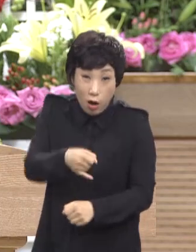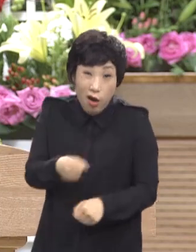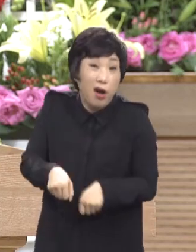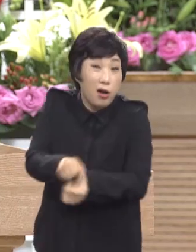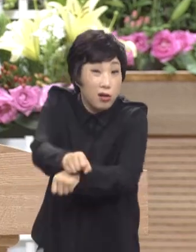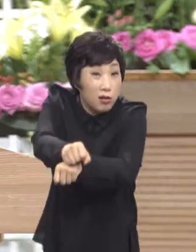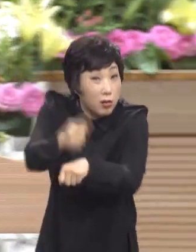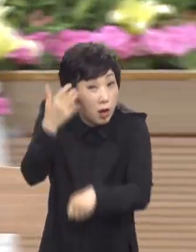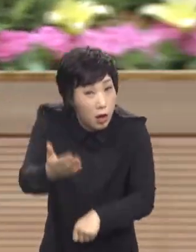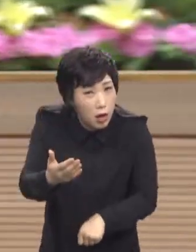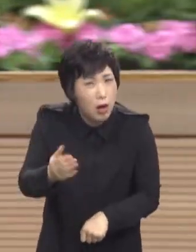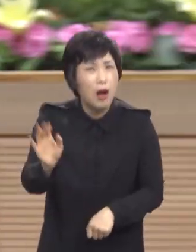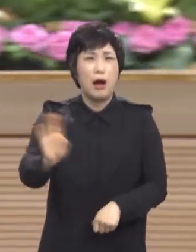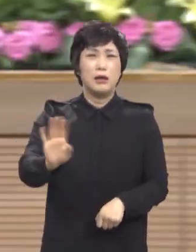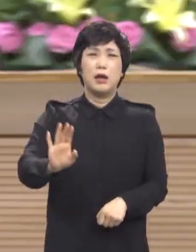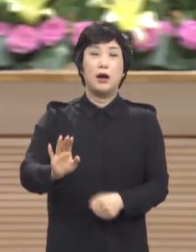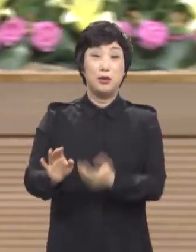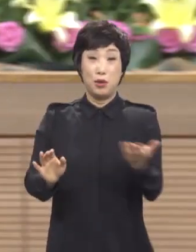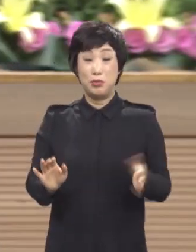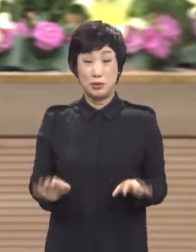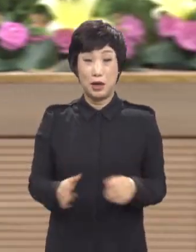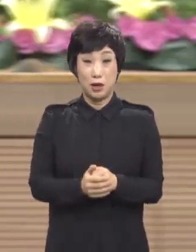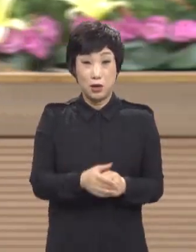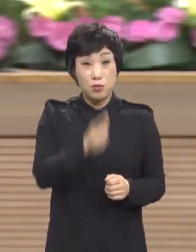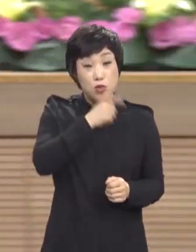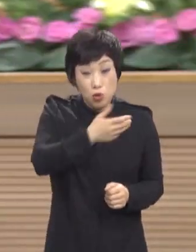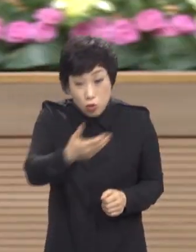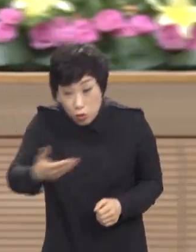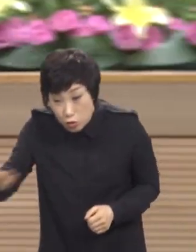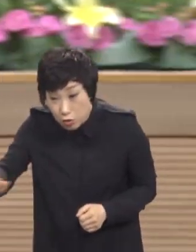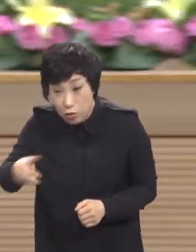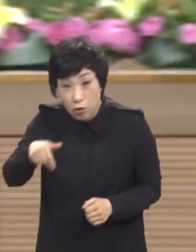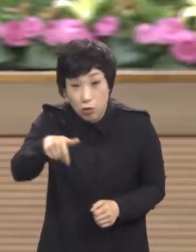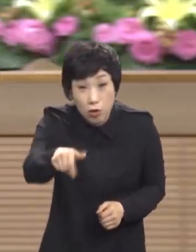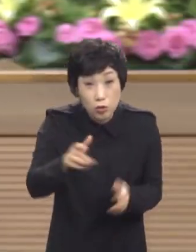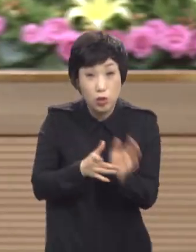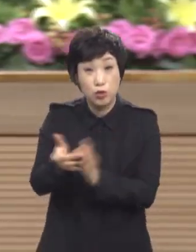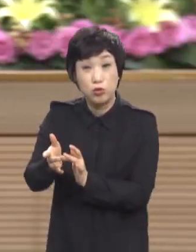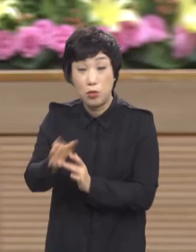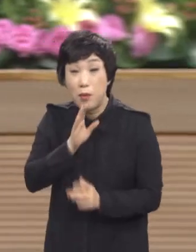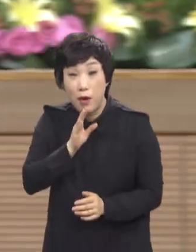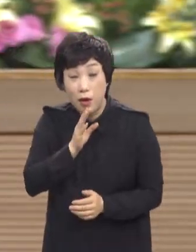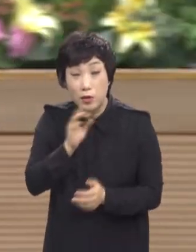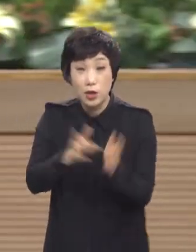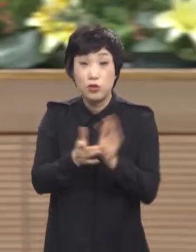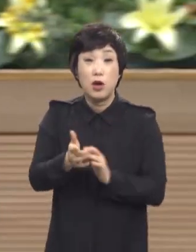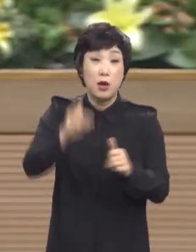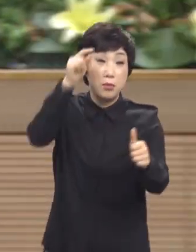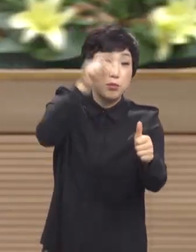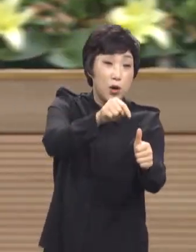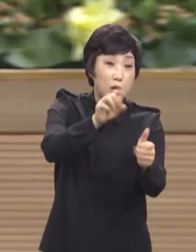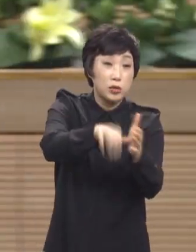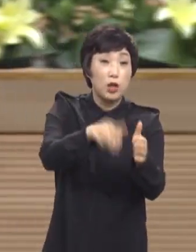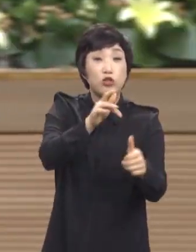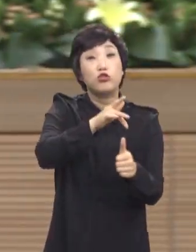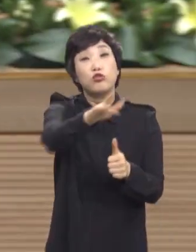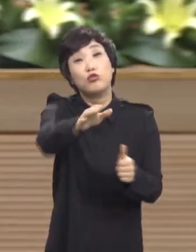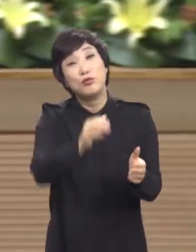끌려가겠어. 아니, 물 위를 걸어가신 분이, 응? 명령할 때 귀신이 떠나가신